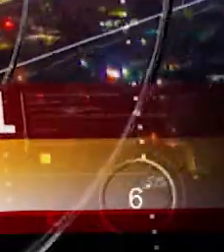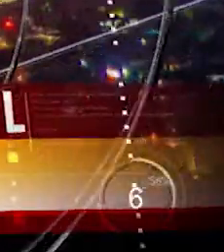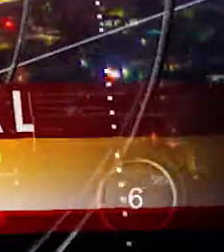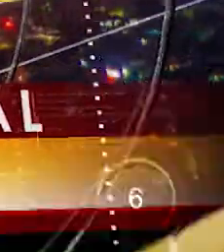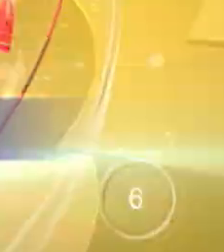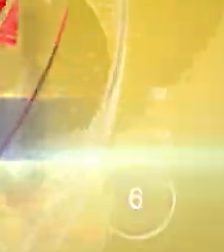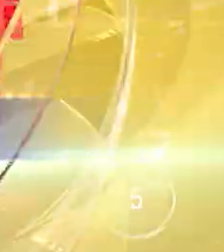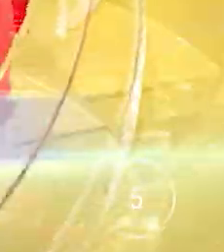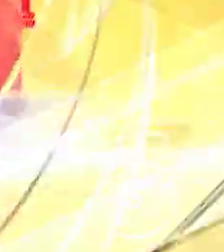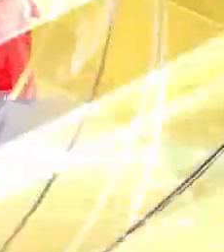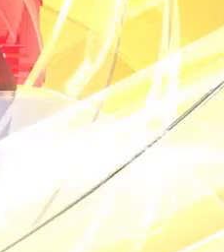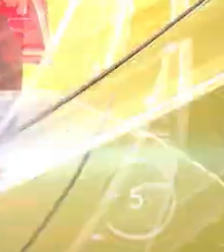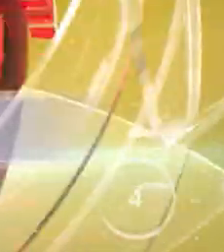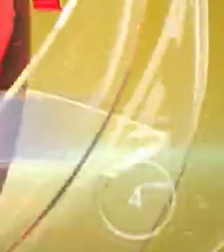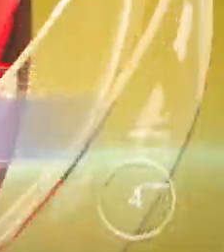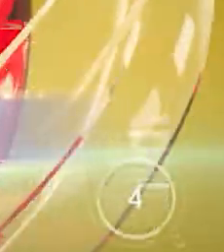Intro